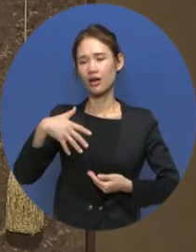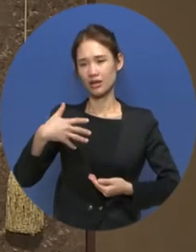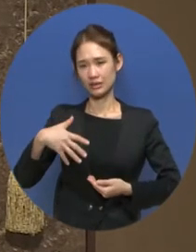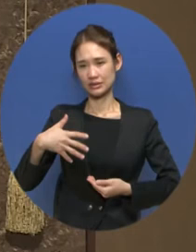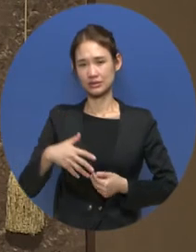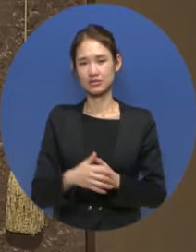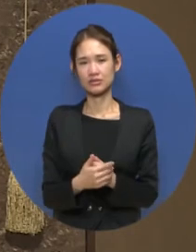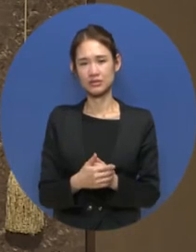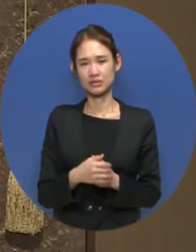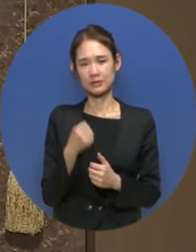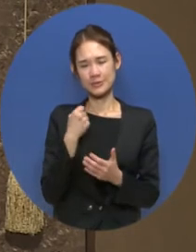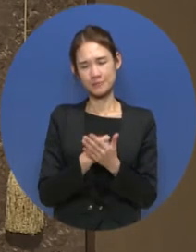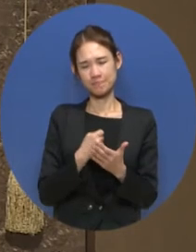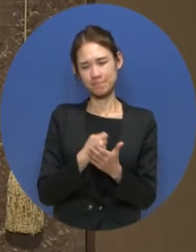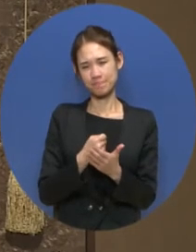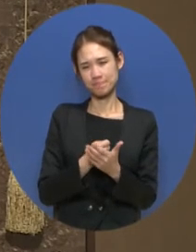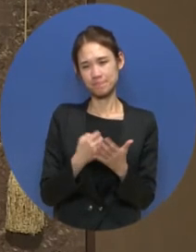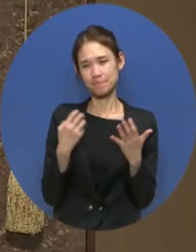같습니다. 그래서 좀 아쉽고